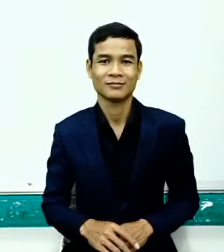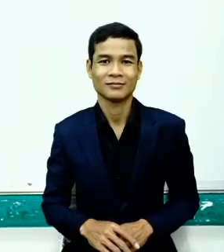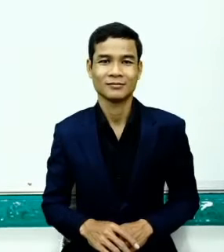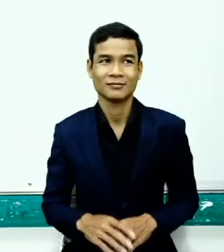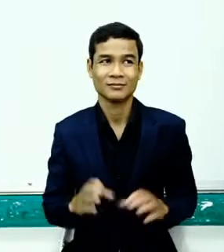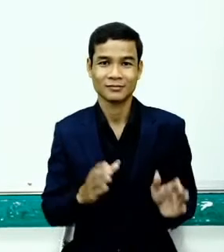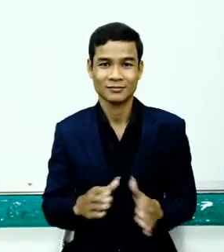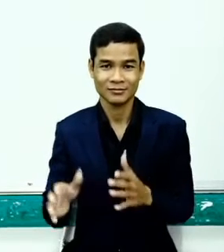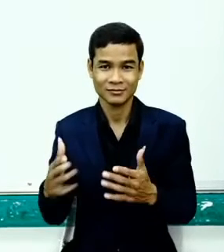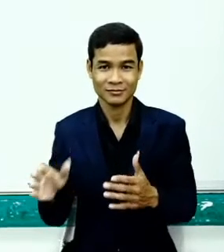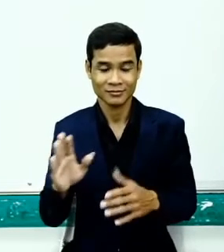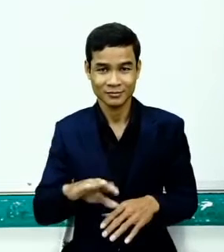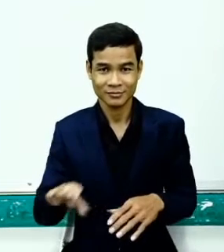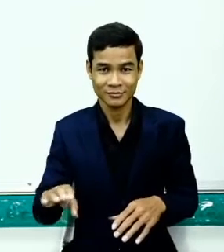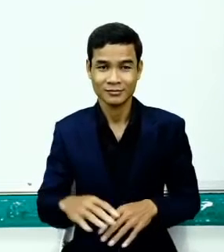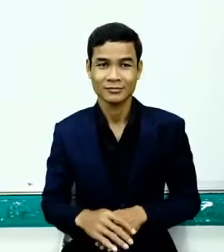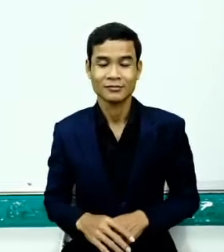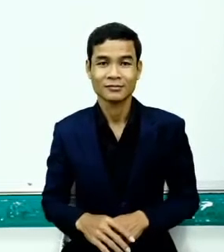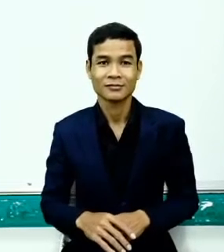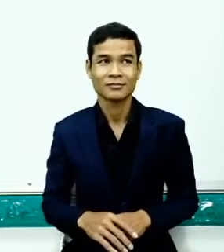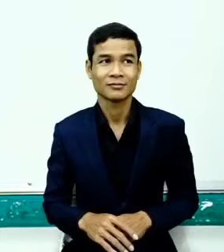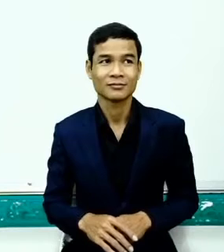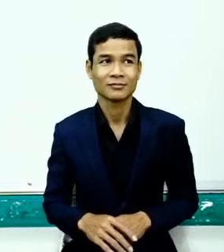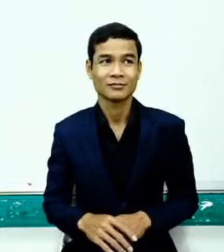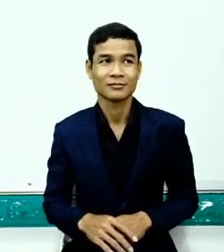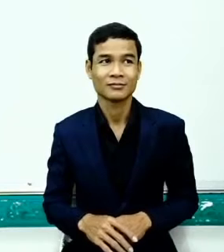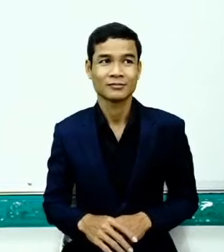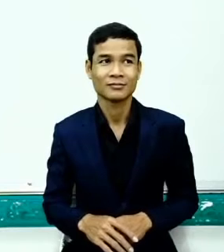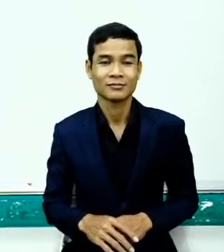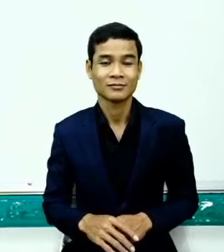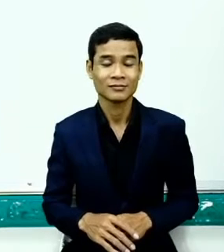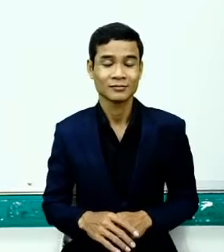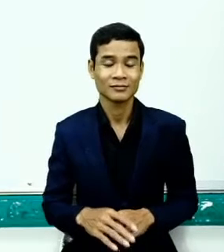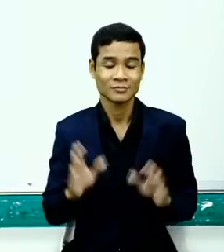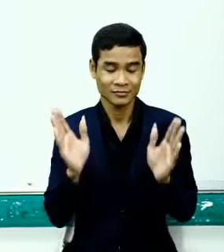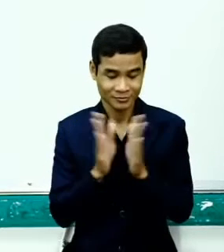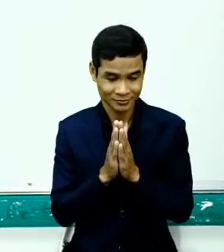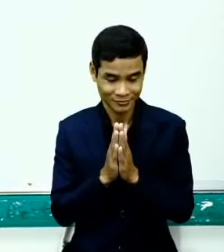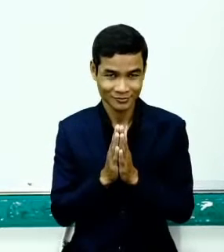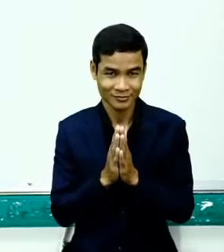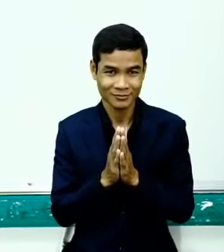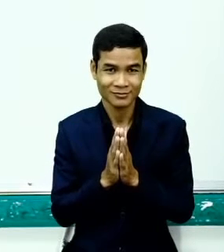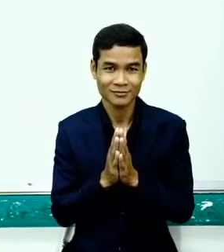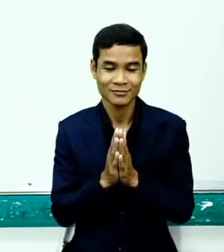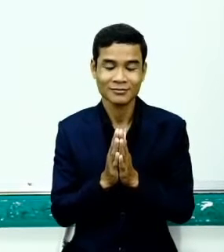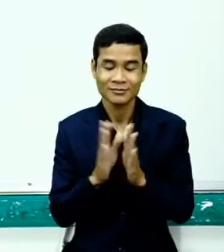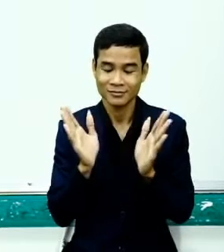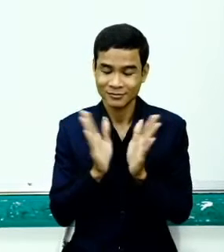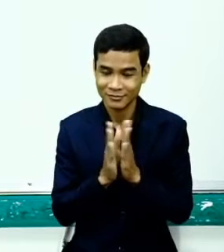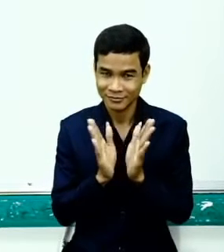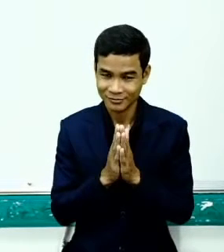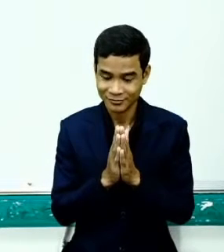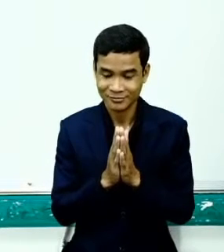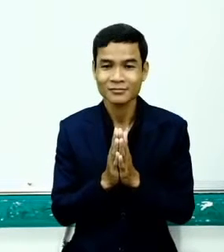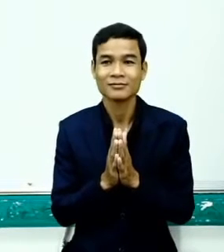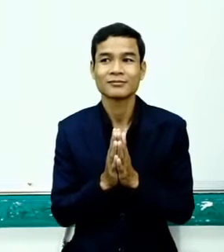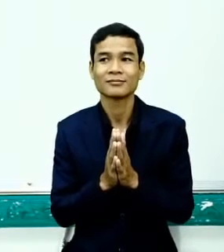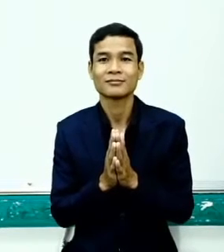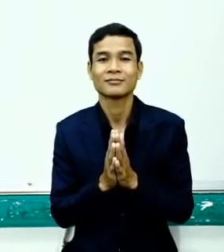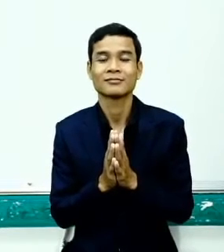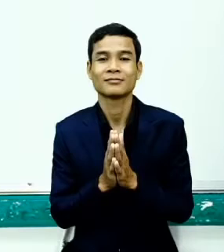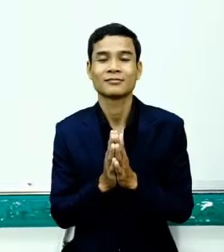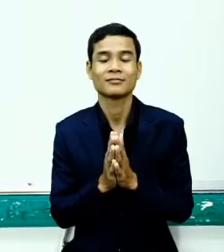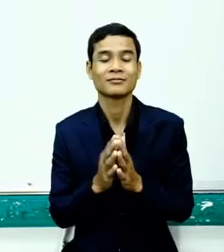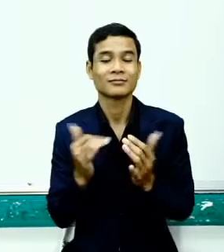ចាត្រៀមហើយនេះណាចាតោះកូនទាំងអស់គ្នាធ្វើដៃ1 2ចា